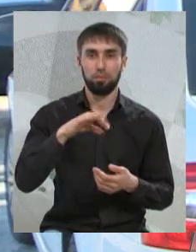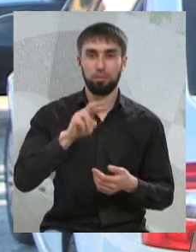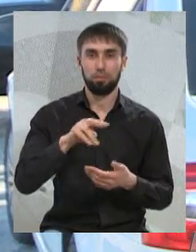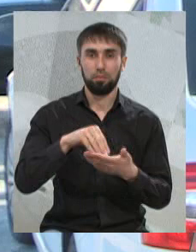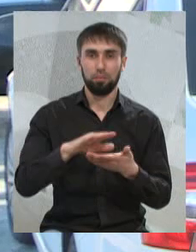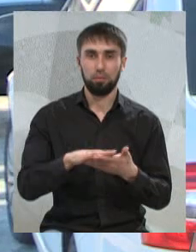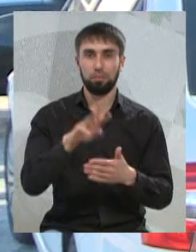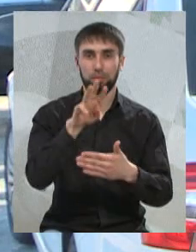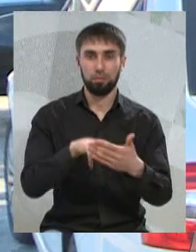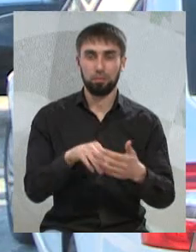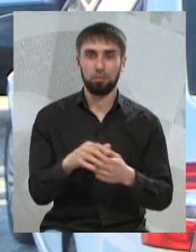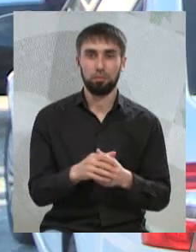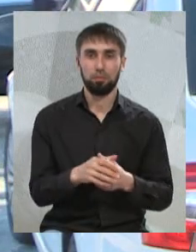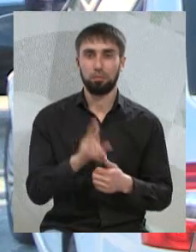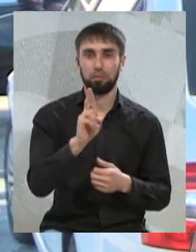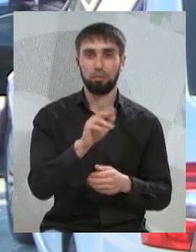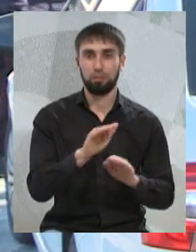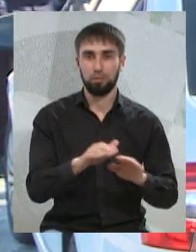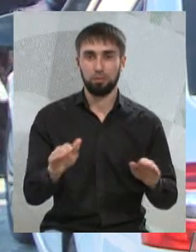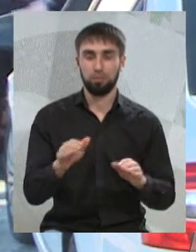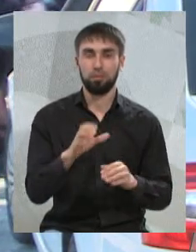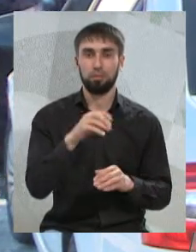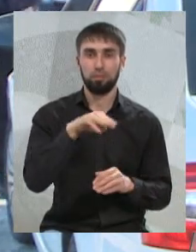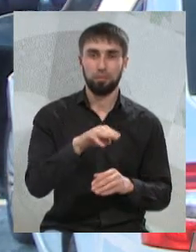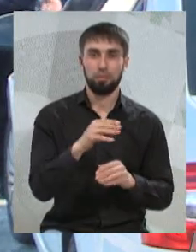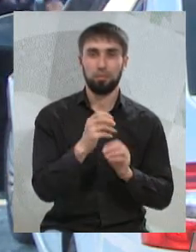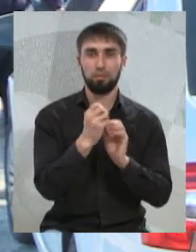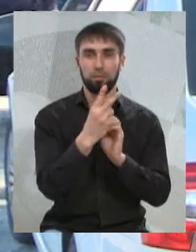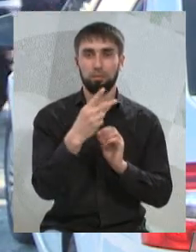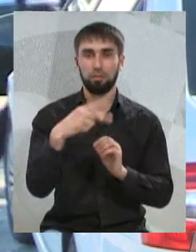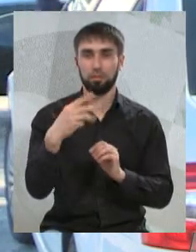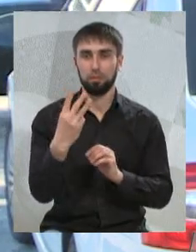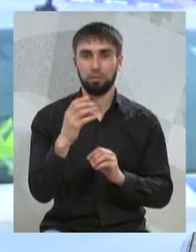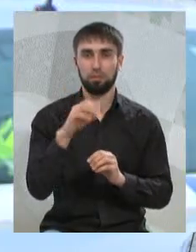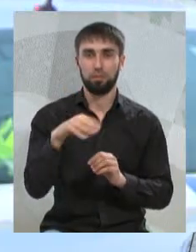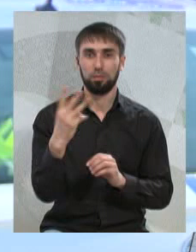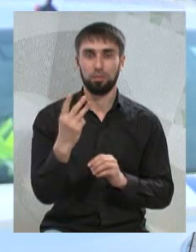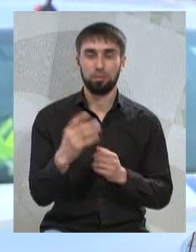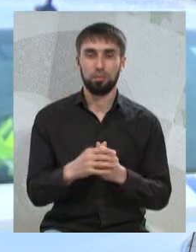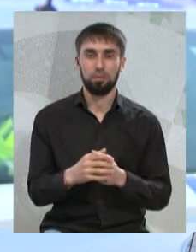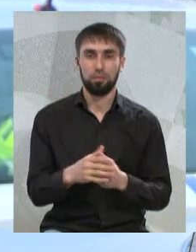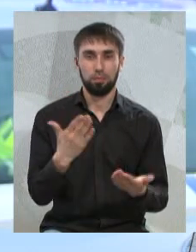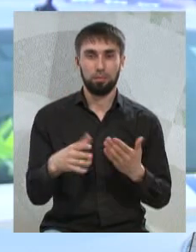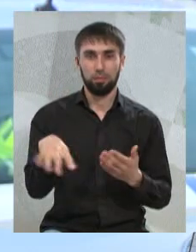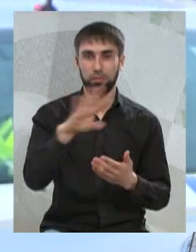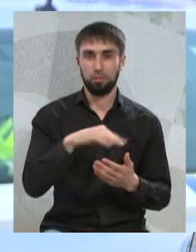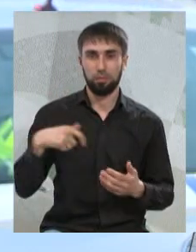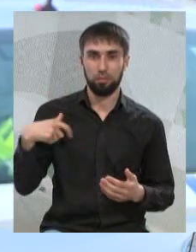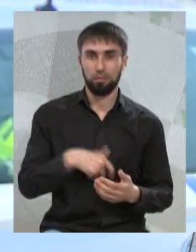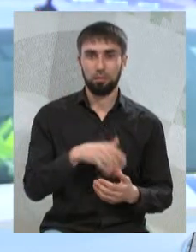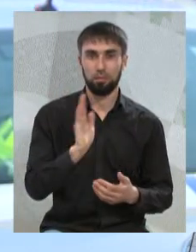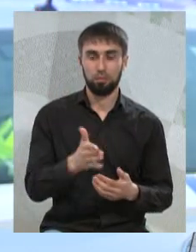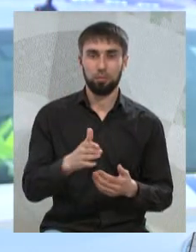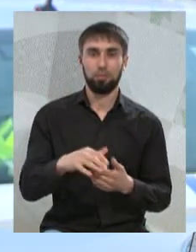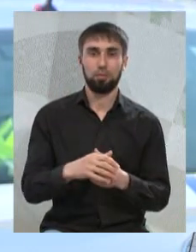несовершеннолетних по статье 12.23. Части 3. Если у нас водитель будет пристегиваться ремнями